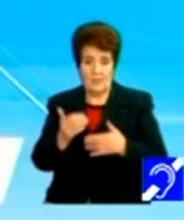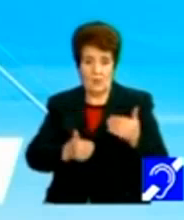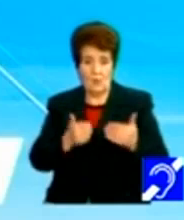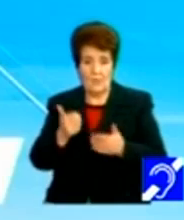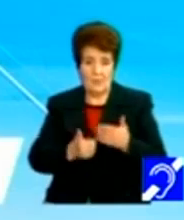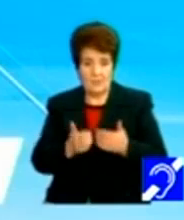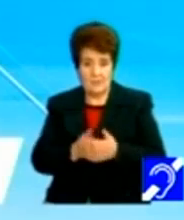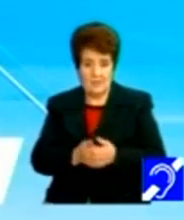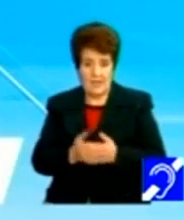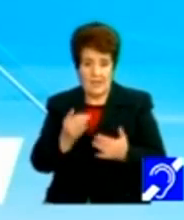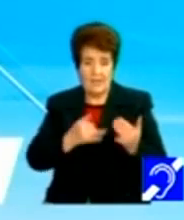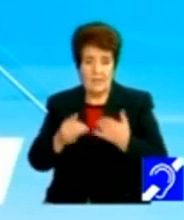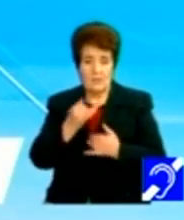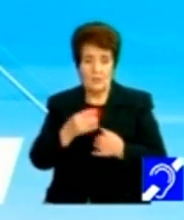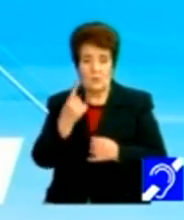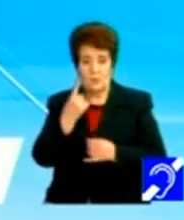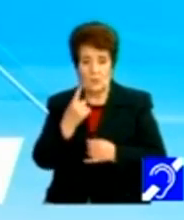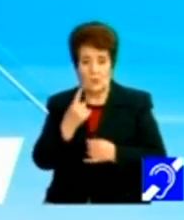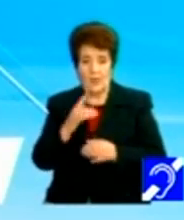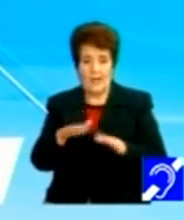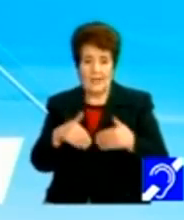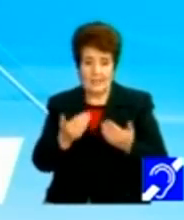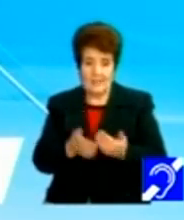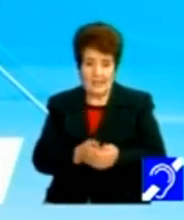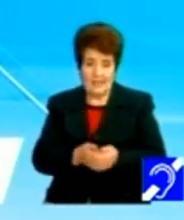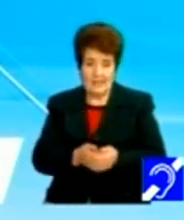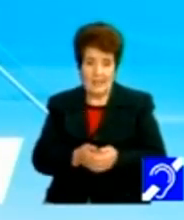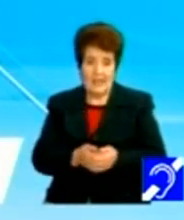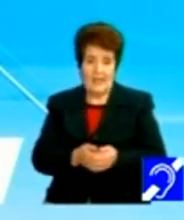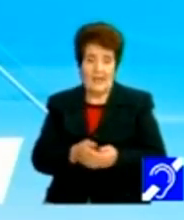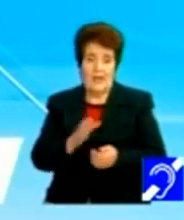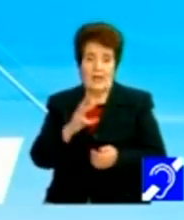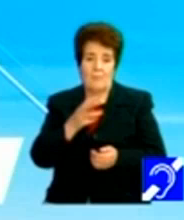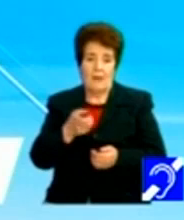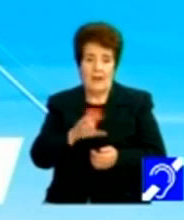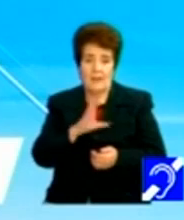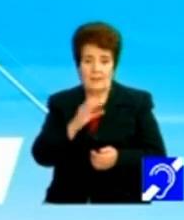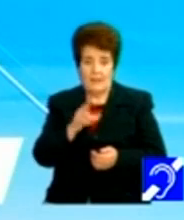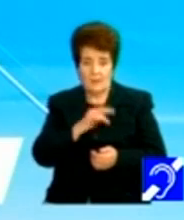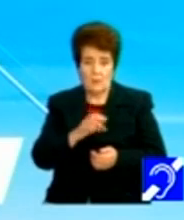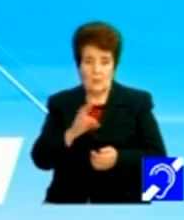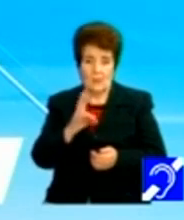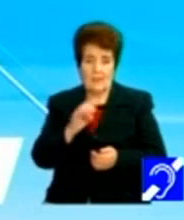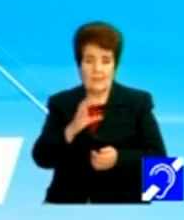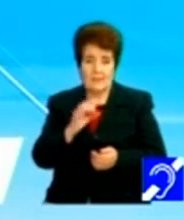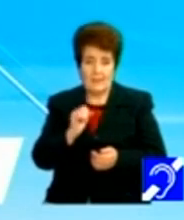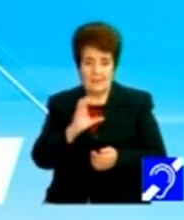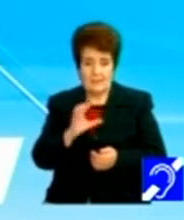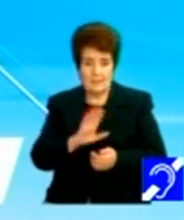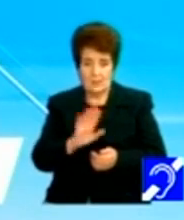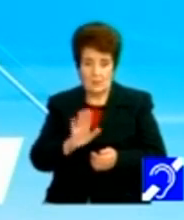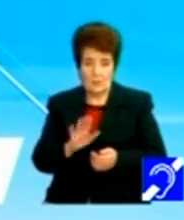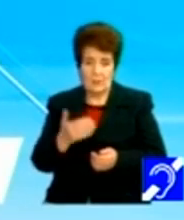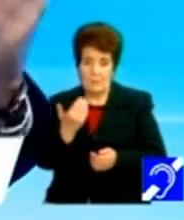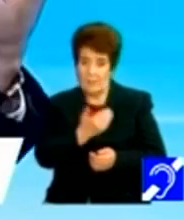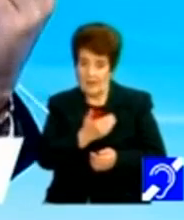ce a refuzat dialogul ca să fim un singur candidat. Chestiunea cu Maia Sandu și respectiv Andrei Năstase, nu eu am candidat din partea